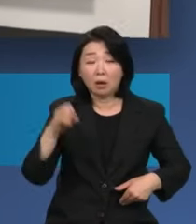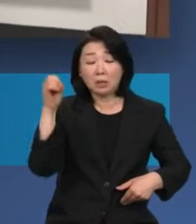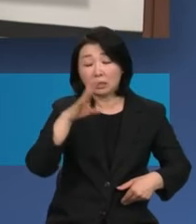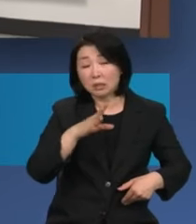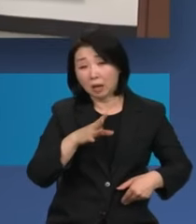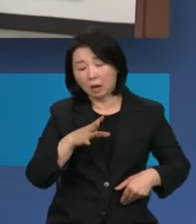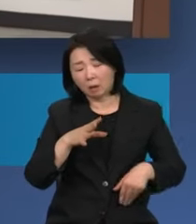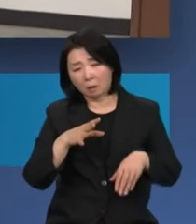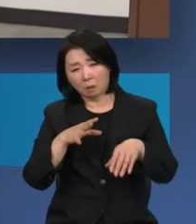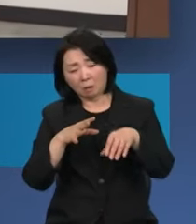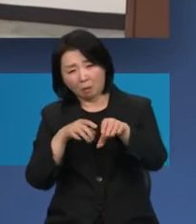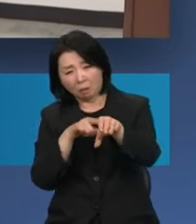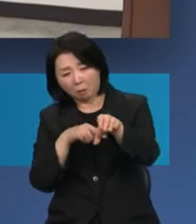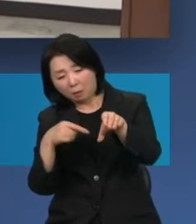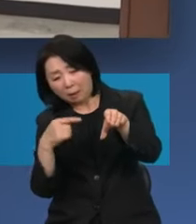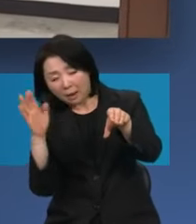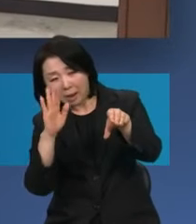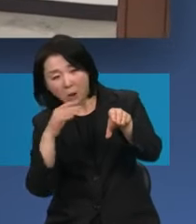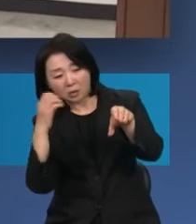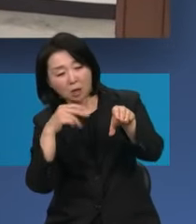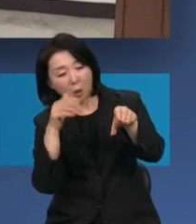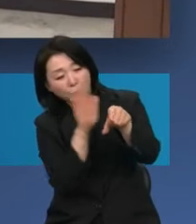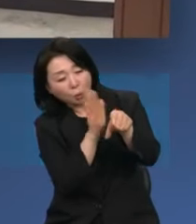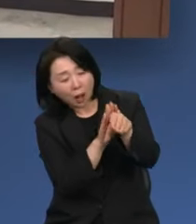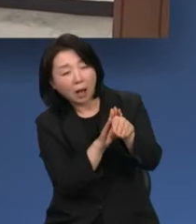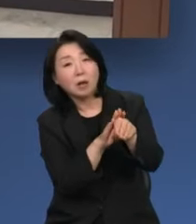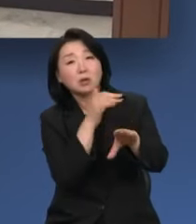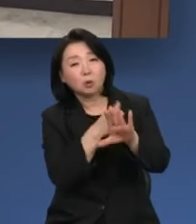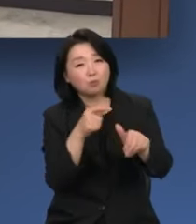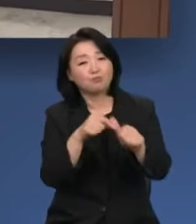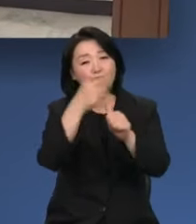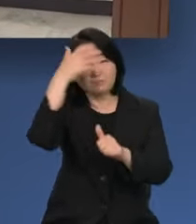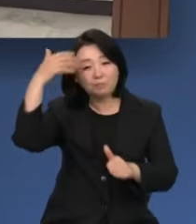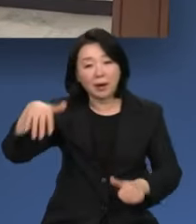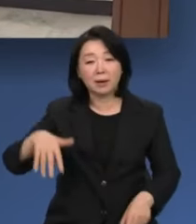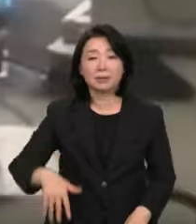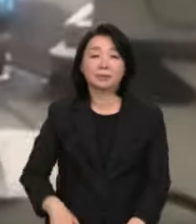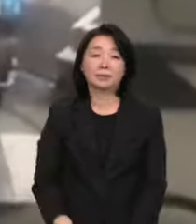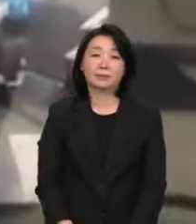지나치지 않은 주변 시민들 덕분에 무사히 구조됐습니다. 윤두열 기자입니다.